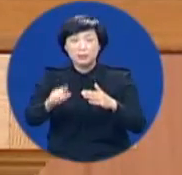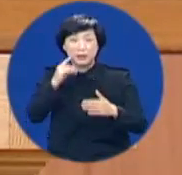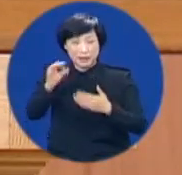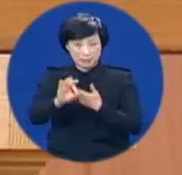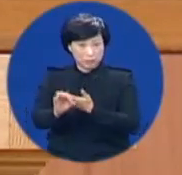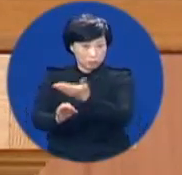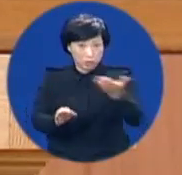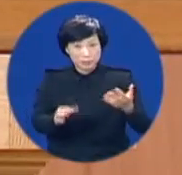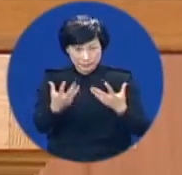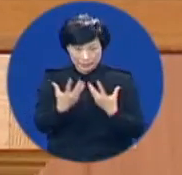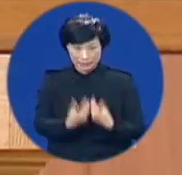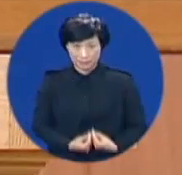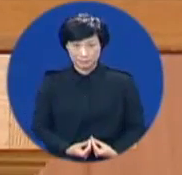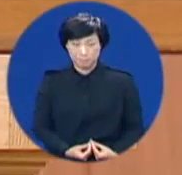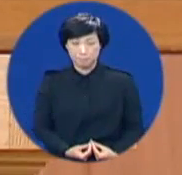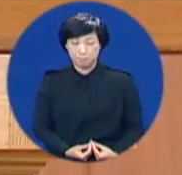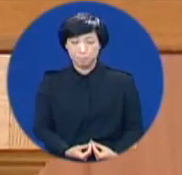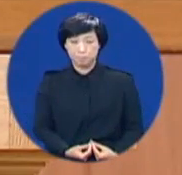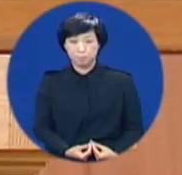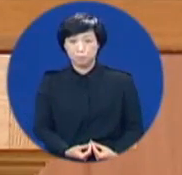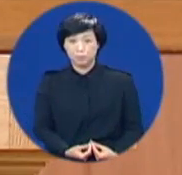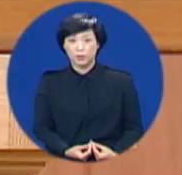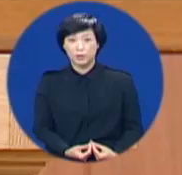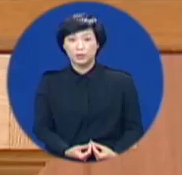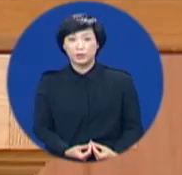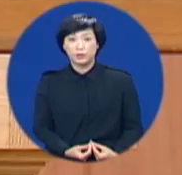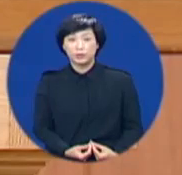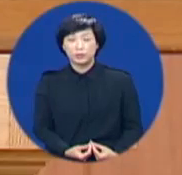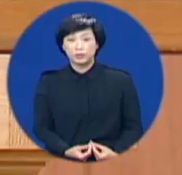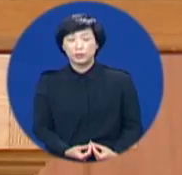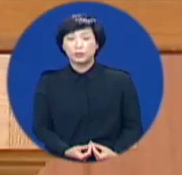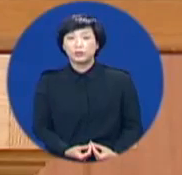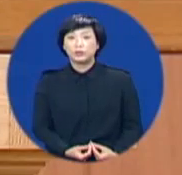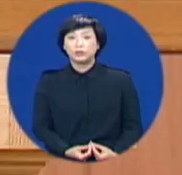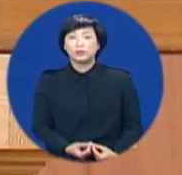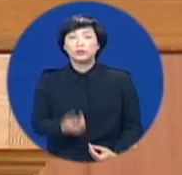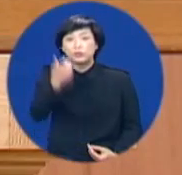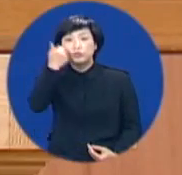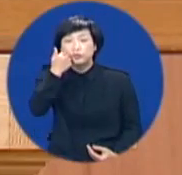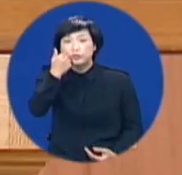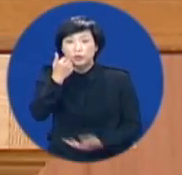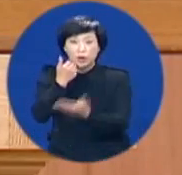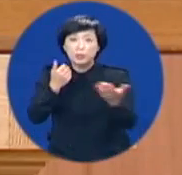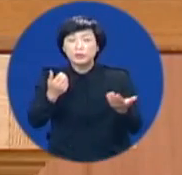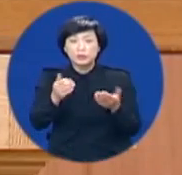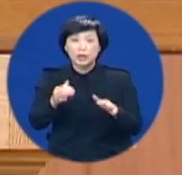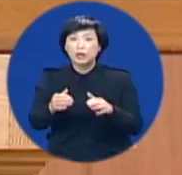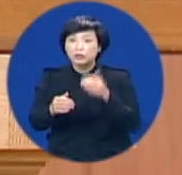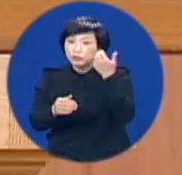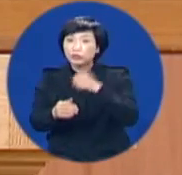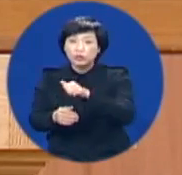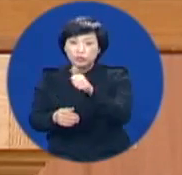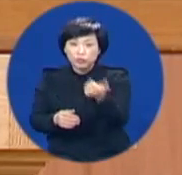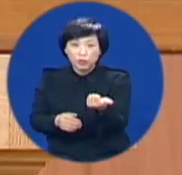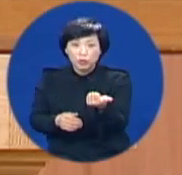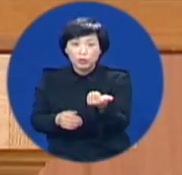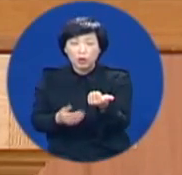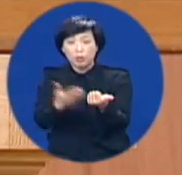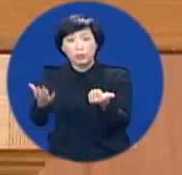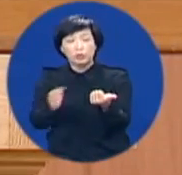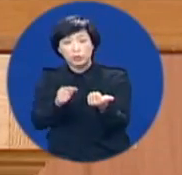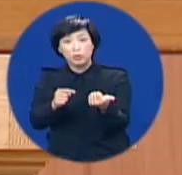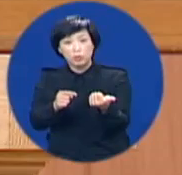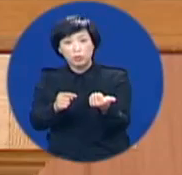만약에 보세요. 어느 누군가가 이 세상에 살다가 일찍 세상을 떴어요. 생각밖에.